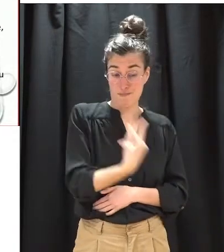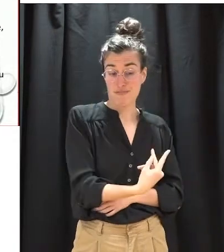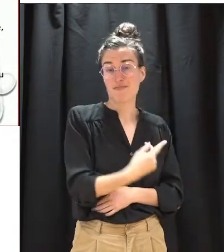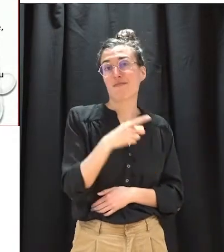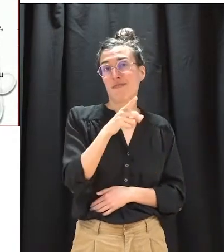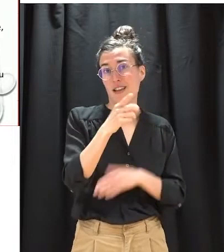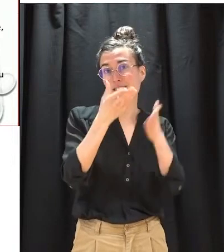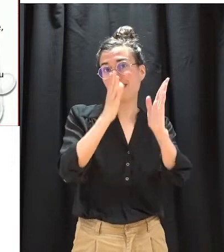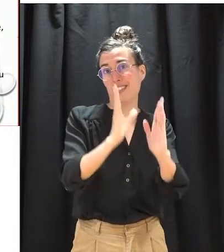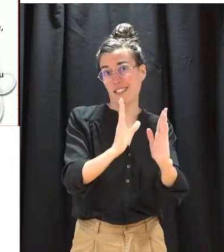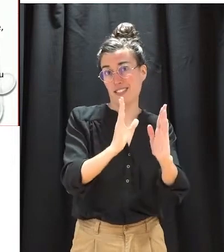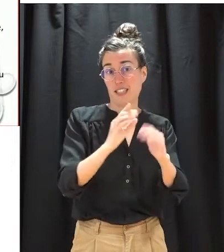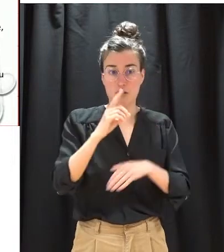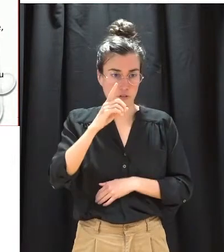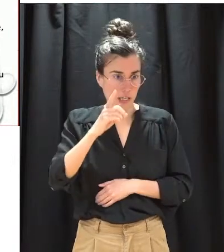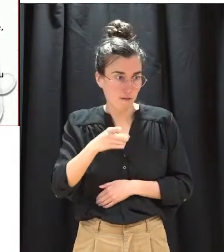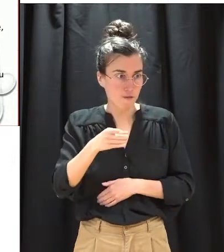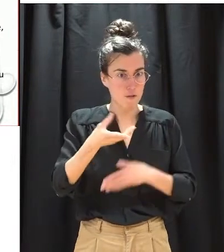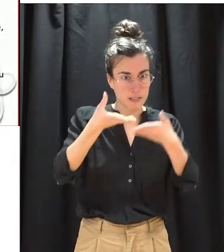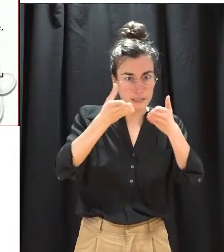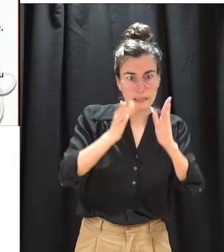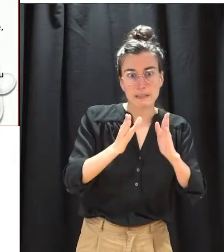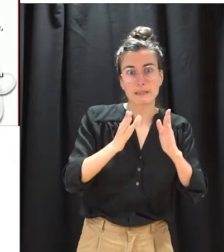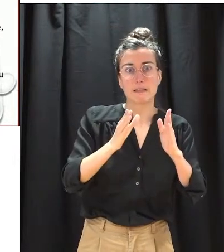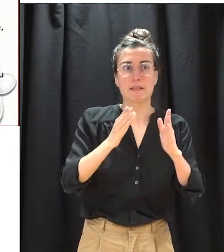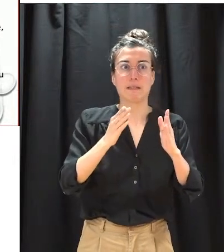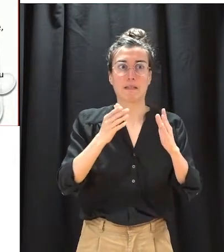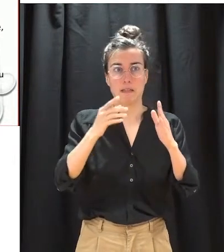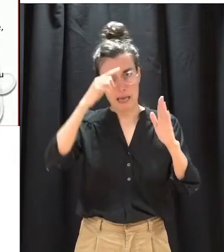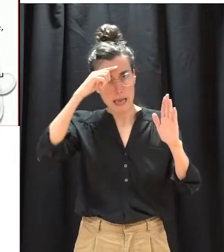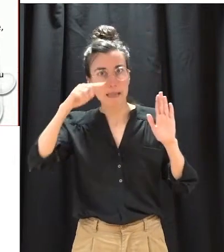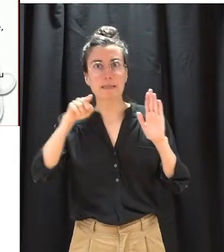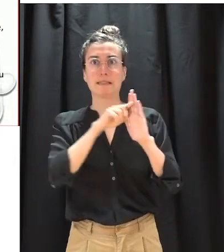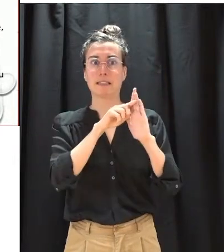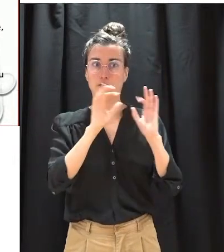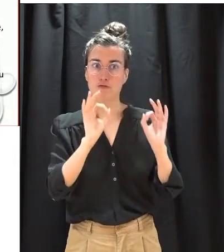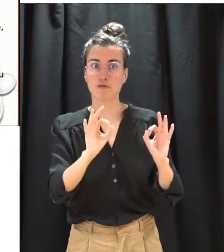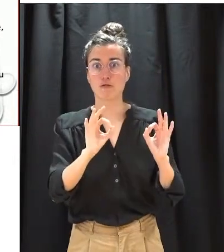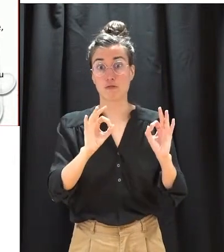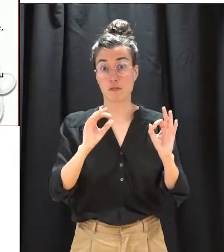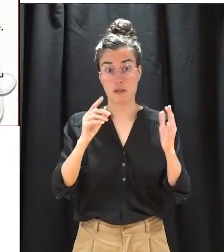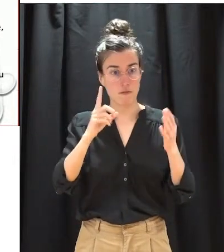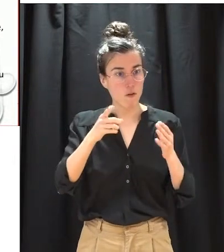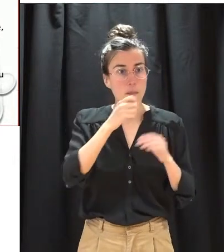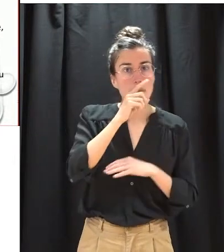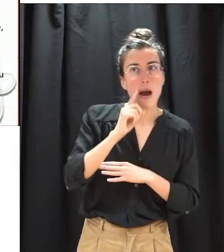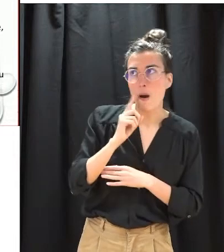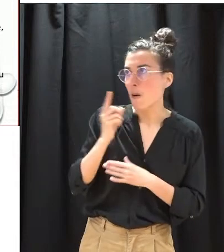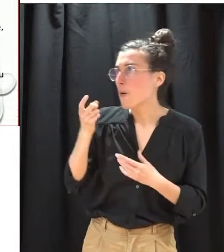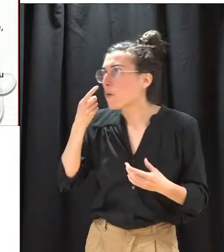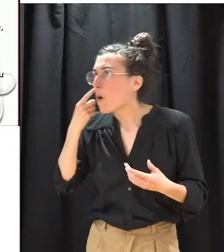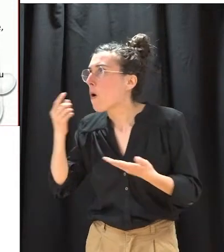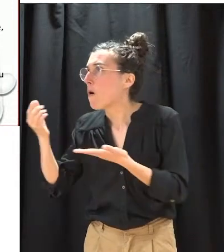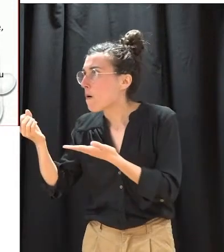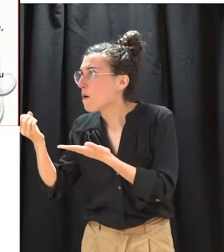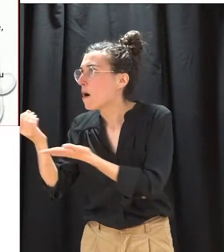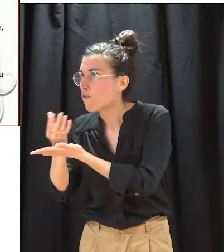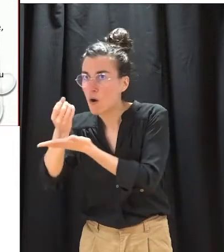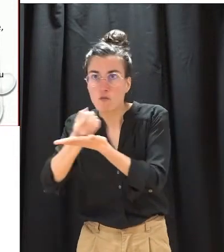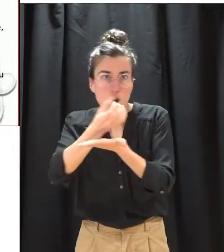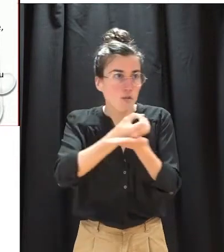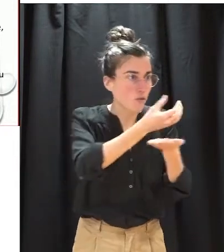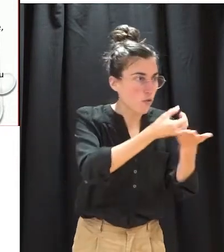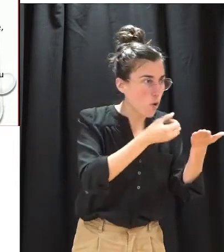que cette décision soit la plus éthique possible, ou que les parents en tout cas soient le plus éclairés possible sur toutes les possibilités qu'il y a